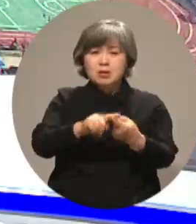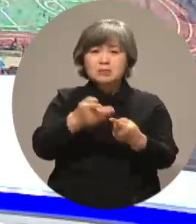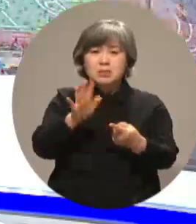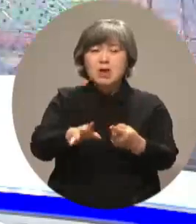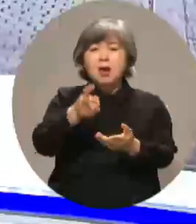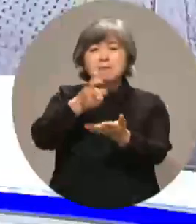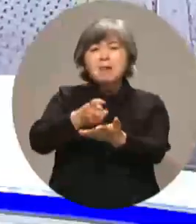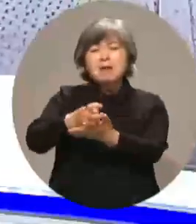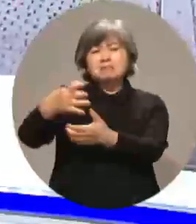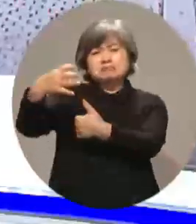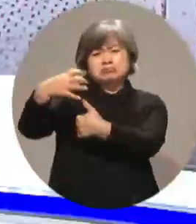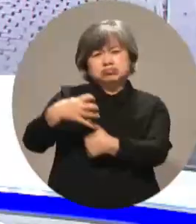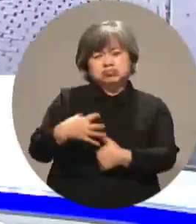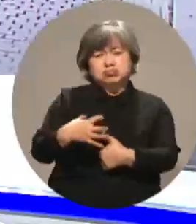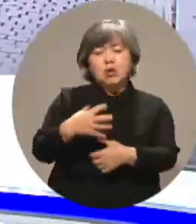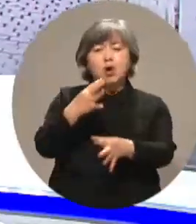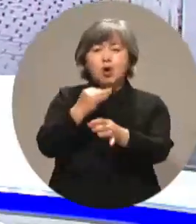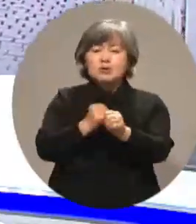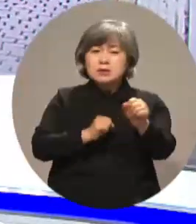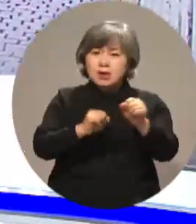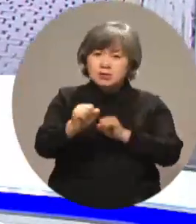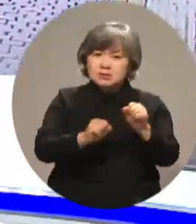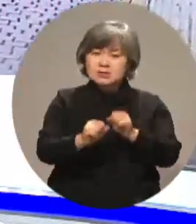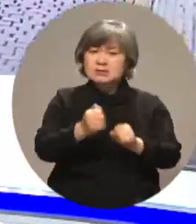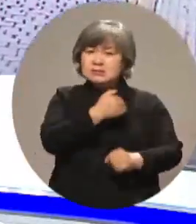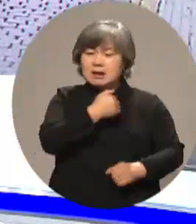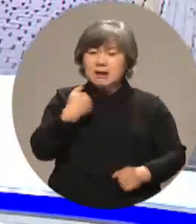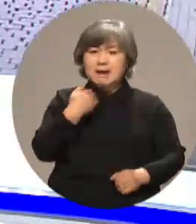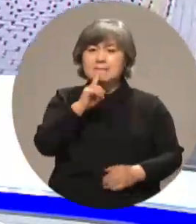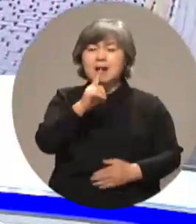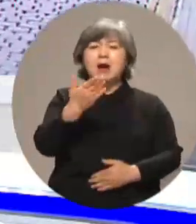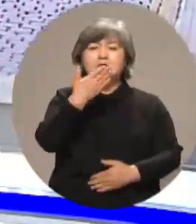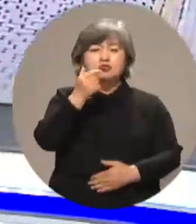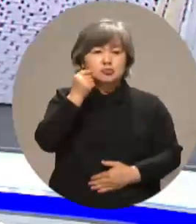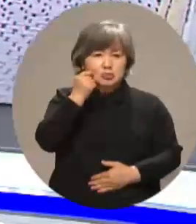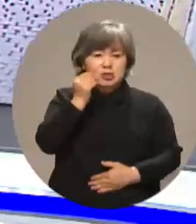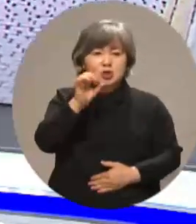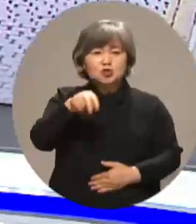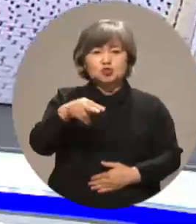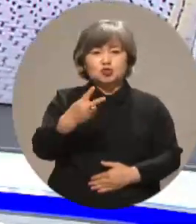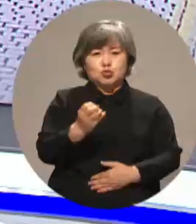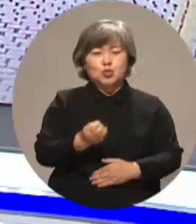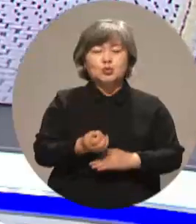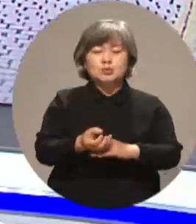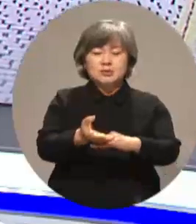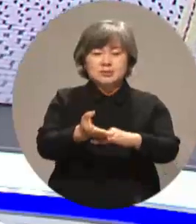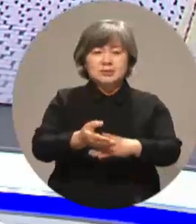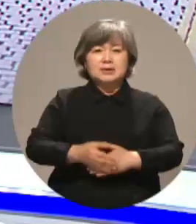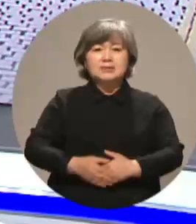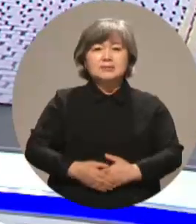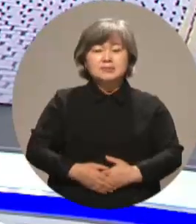죄악의 가루 바뀌어 언제 추진 될지 장담할 수 없게 됐습니다 첫 소식 요룡의 자입니다